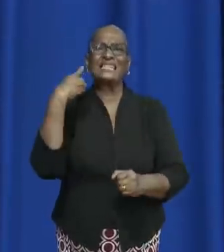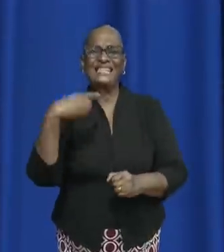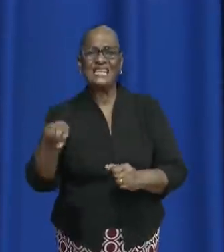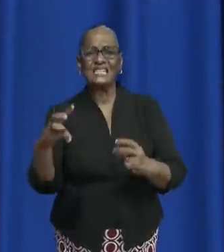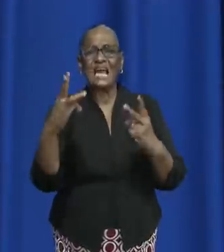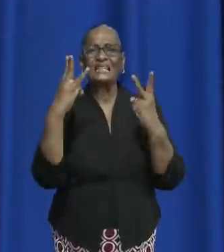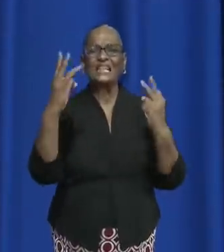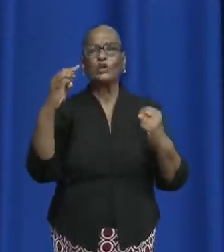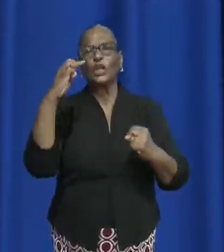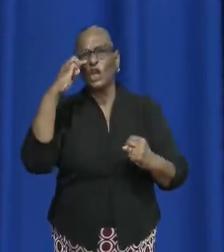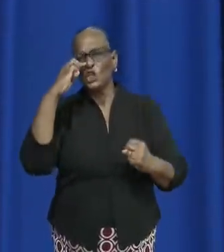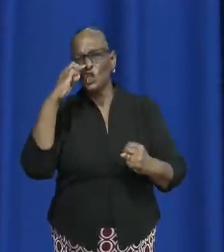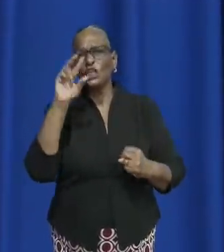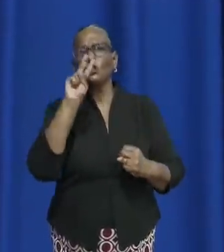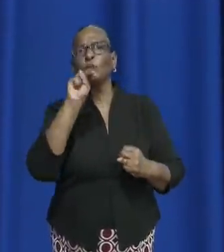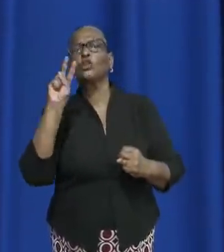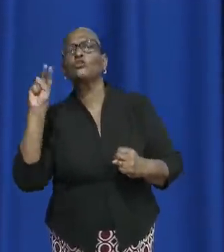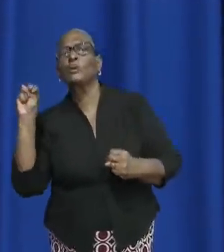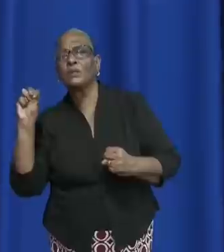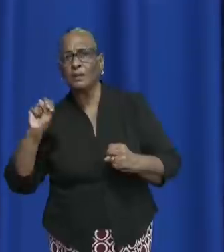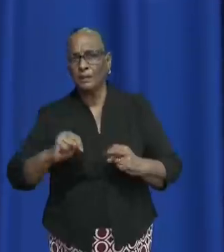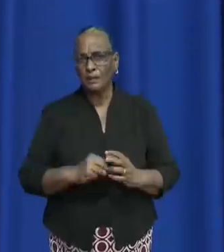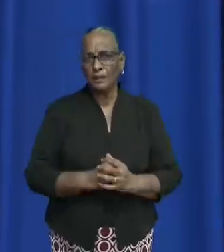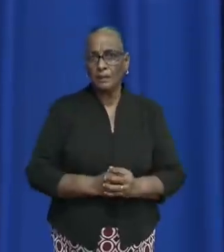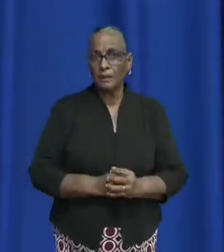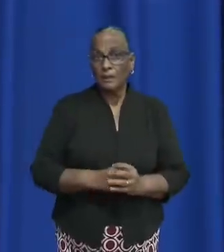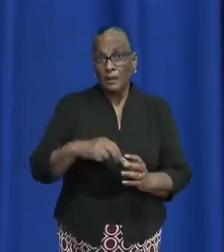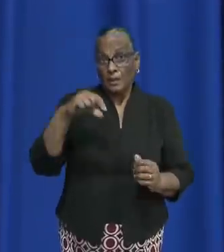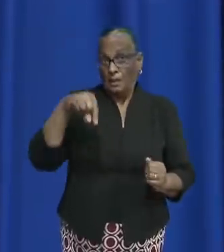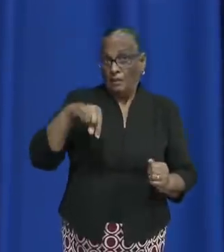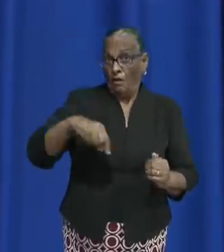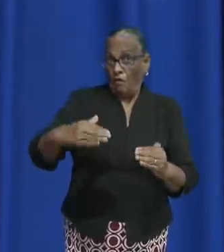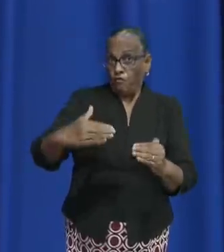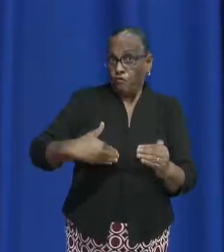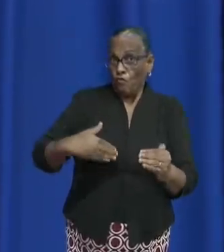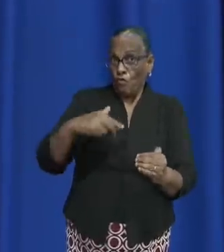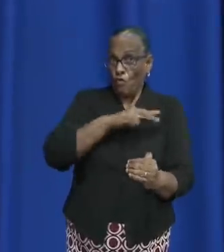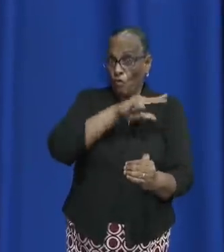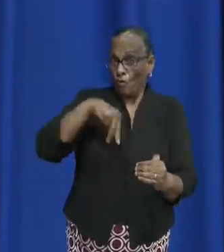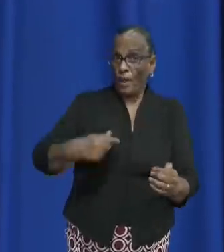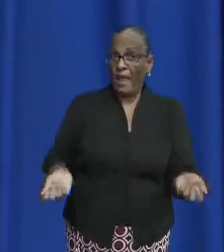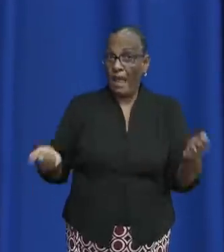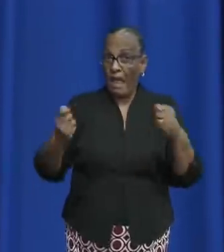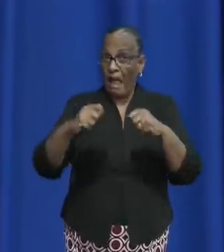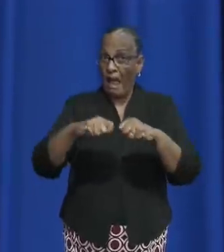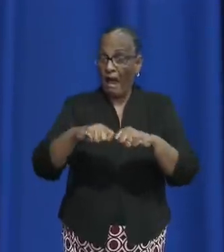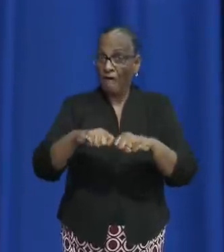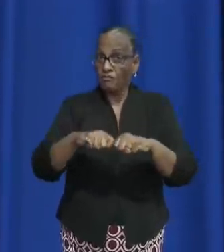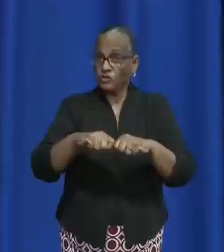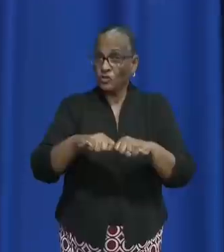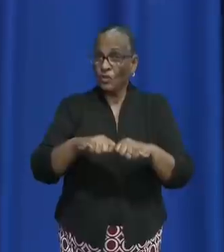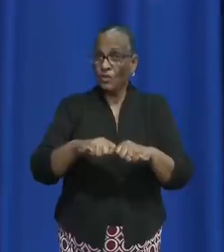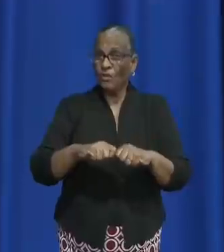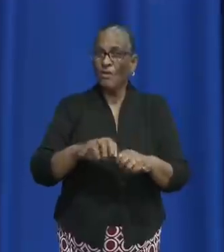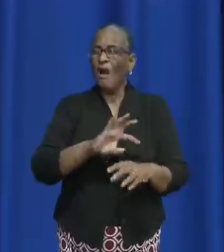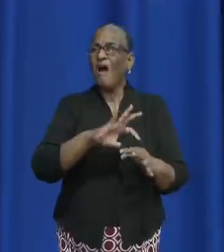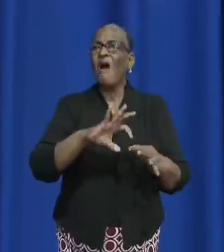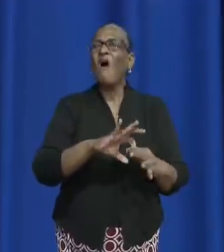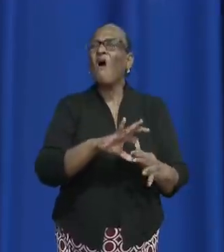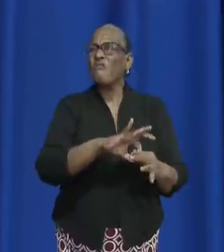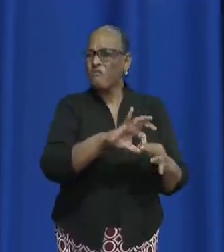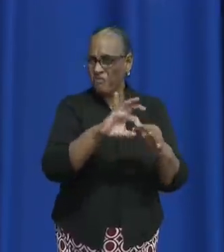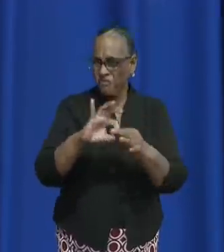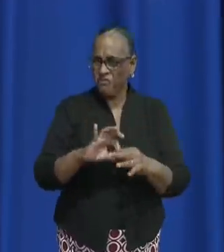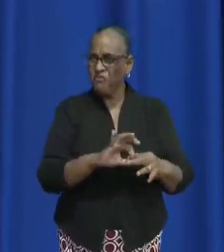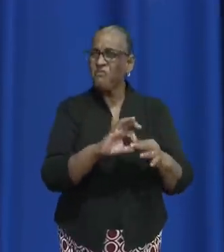23 juni 2020. We moeten voordat we afsluiten, de familie van de negende overledene,